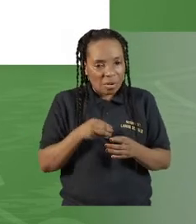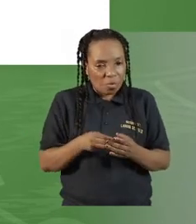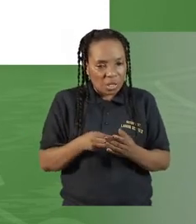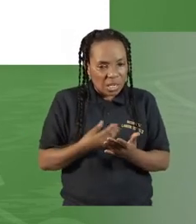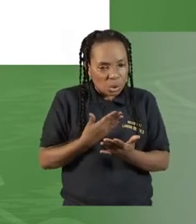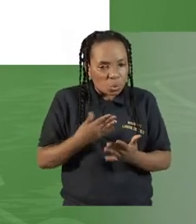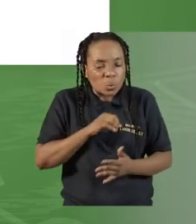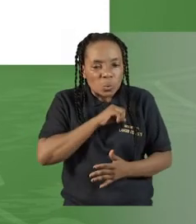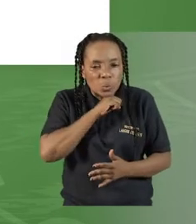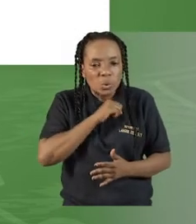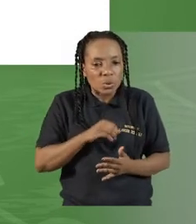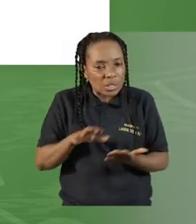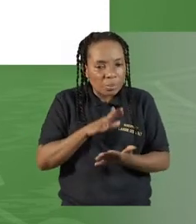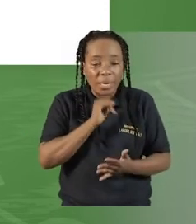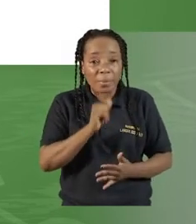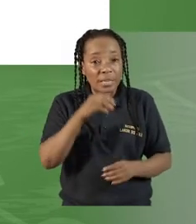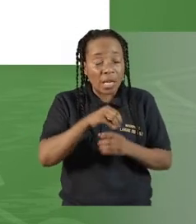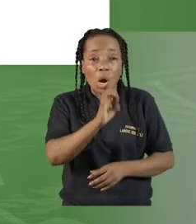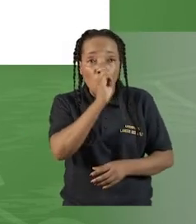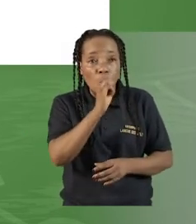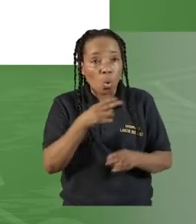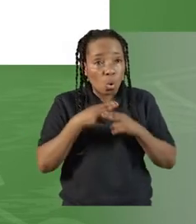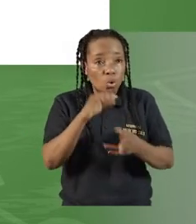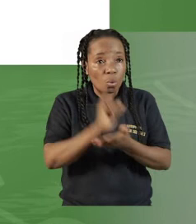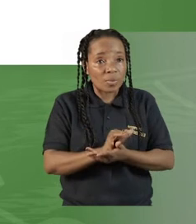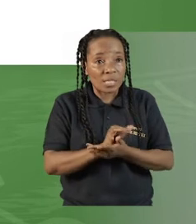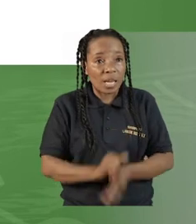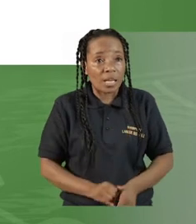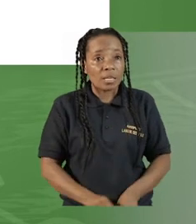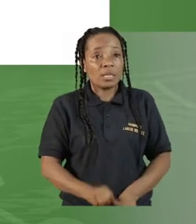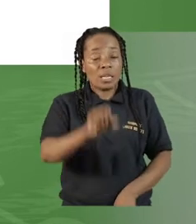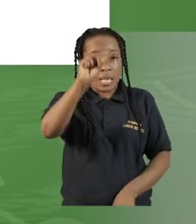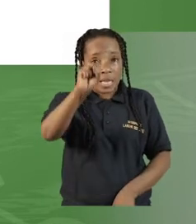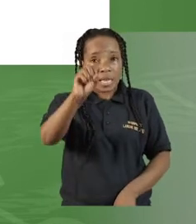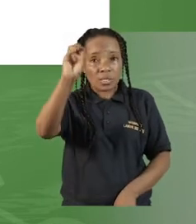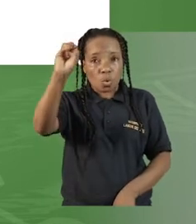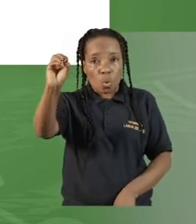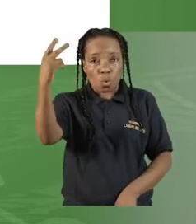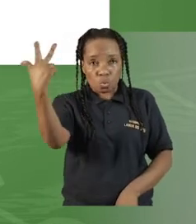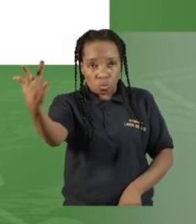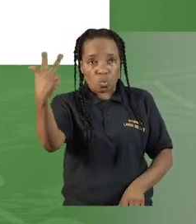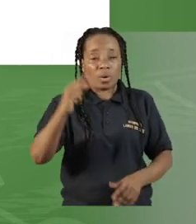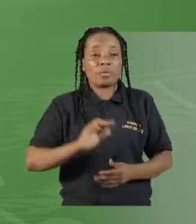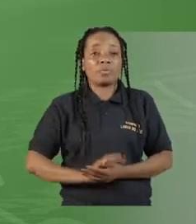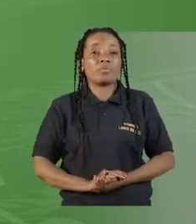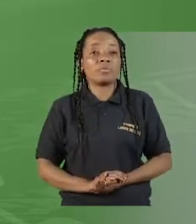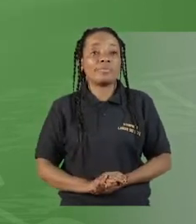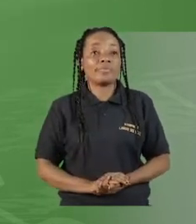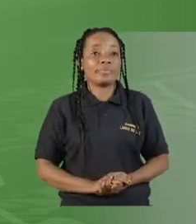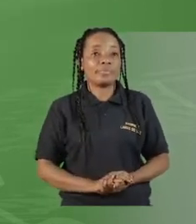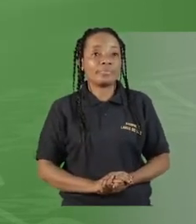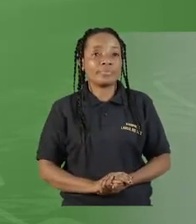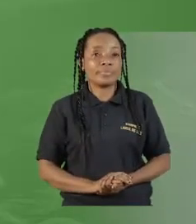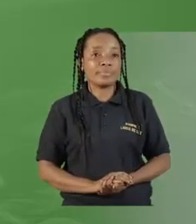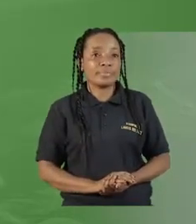solubles dans l'eau, appelées trioxyde de soufre, de formule SO3. Nous